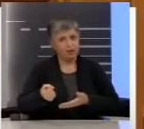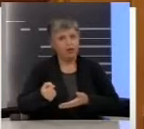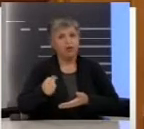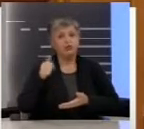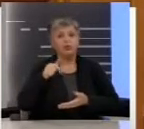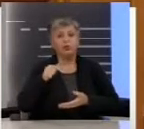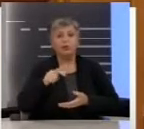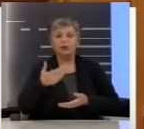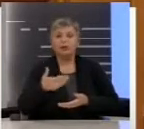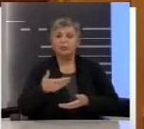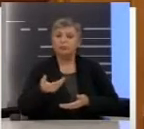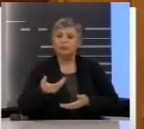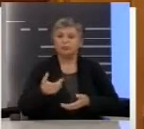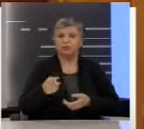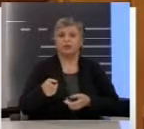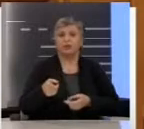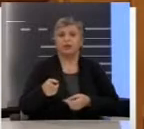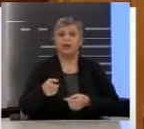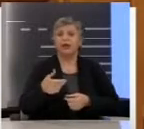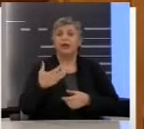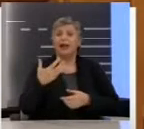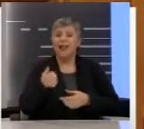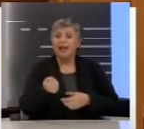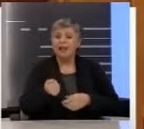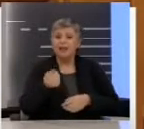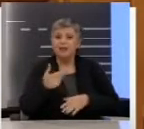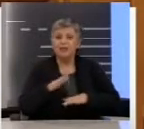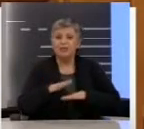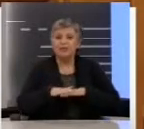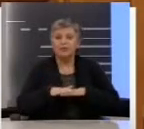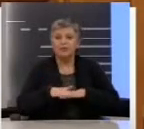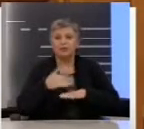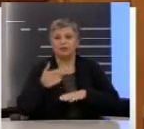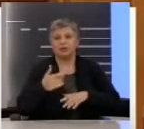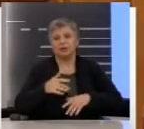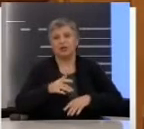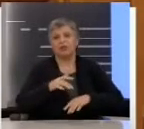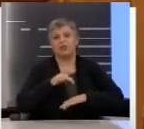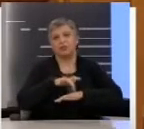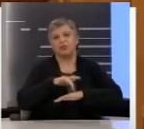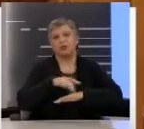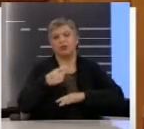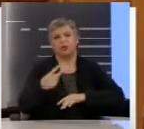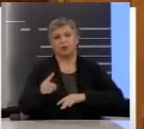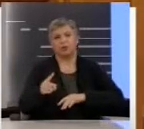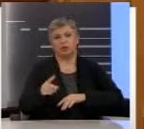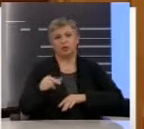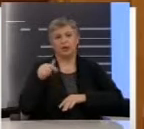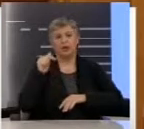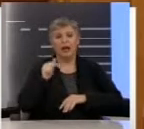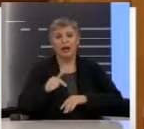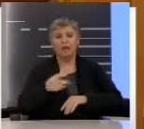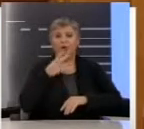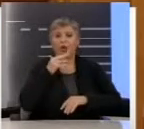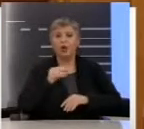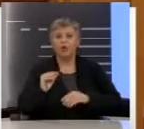συνάδει με την υποκείμενη ψυχοπαθολογία. Γι' αυτό ακριβώς, και επειδή αυτά